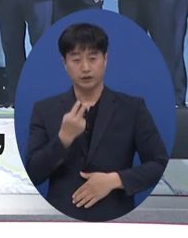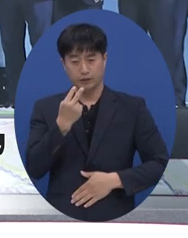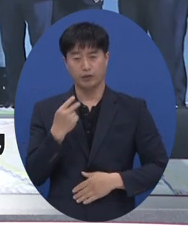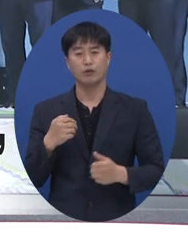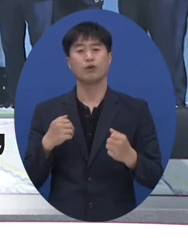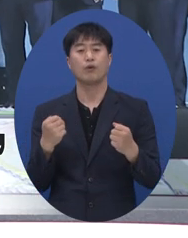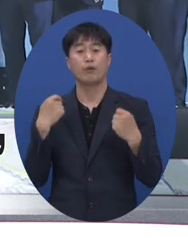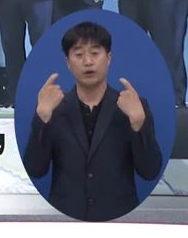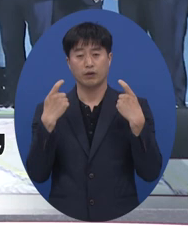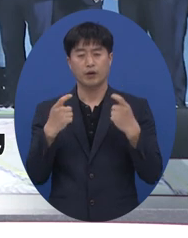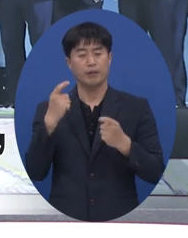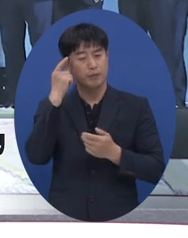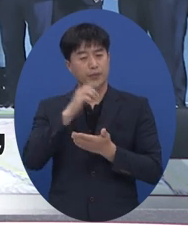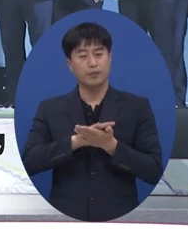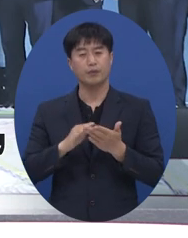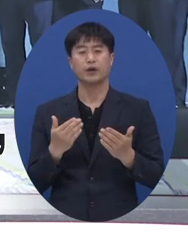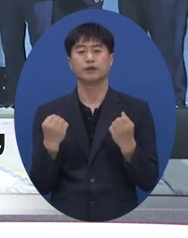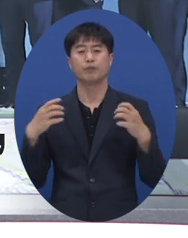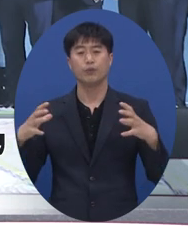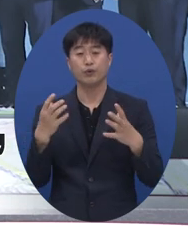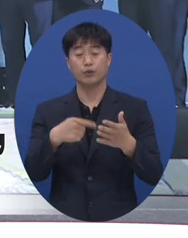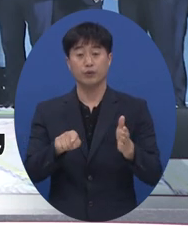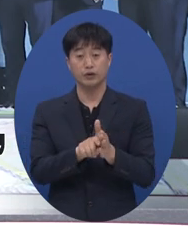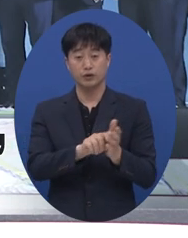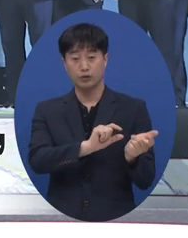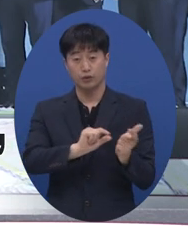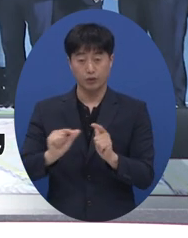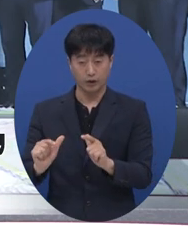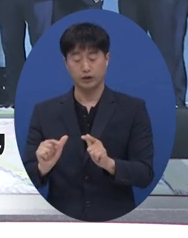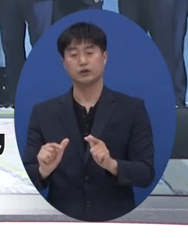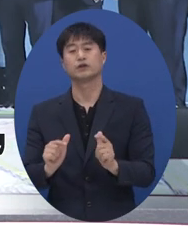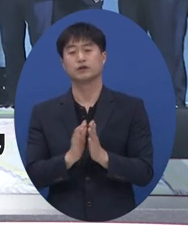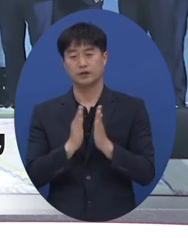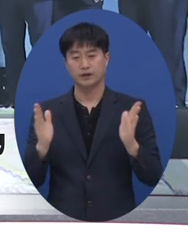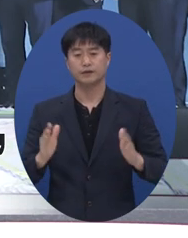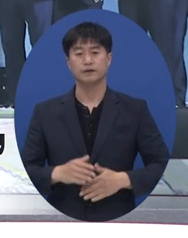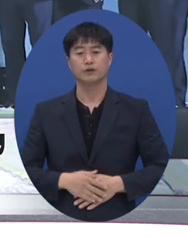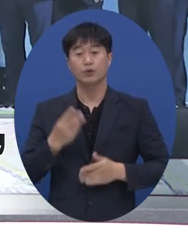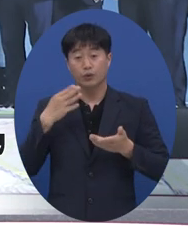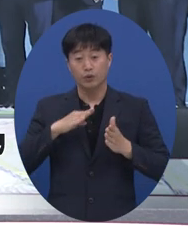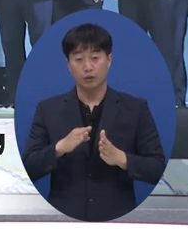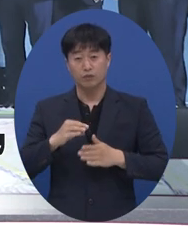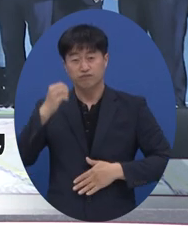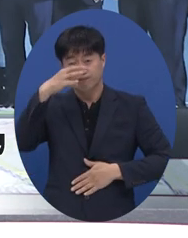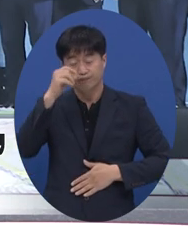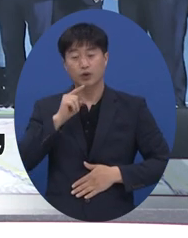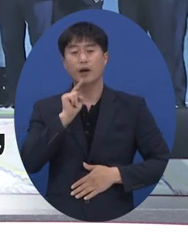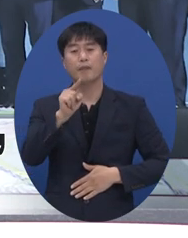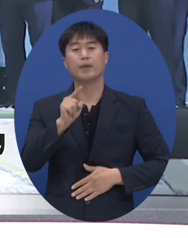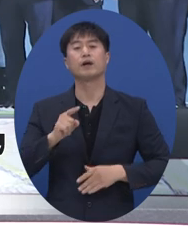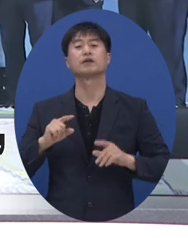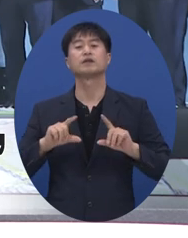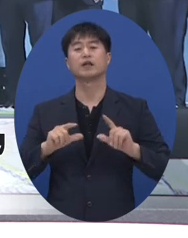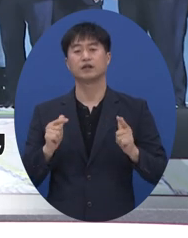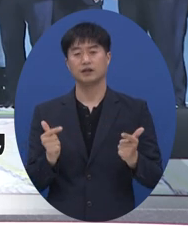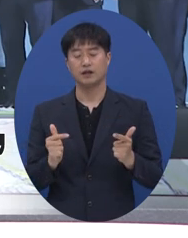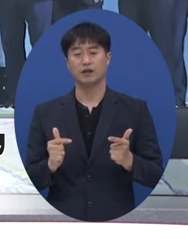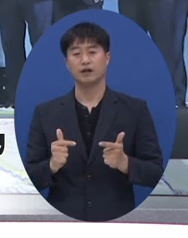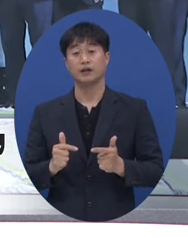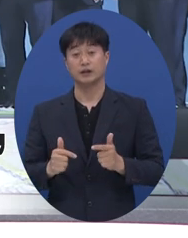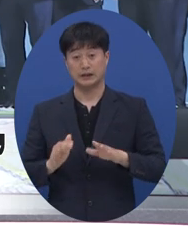평화 협력을 위해 다뤄야 할 주제를 총 망라해 진행됐는데요. 경기도는 헛구호에 그치지 않고 실천으로 옮겨질 수